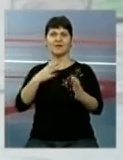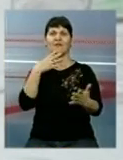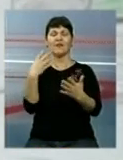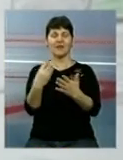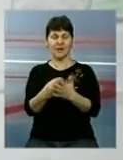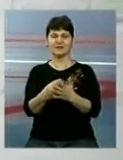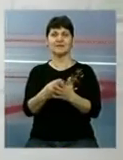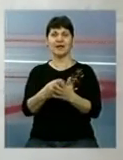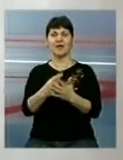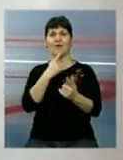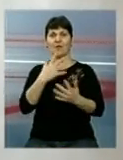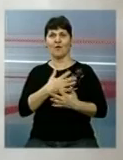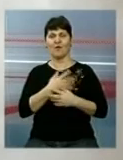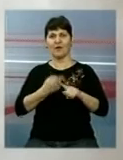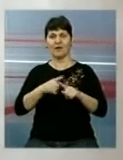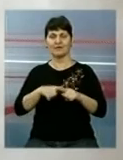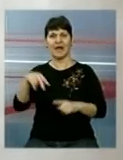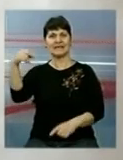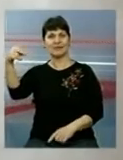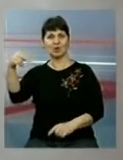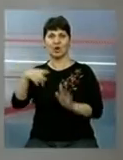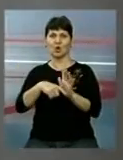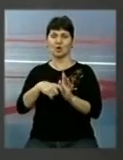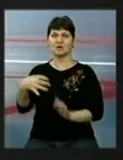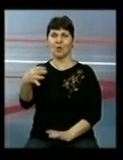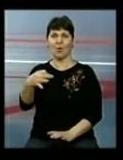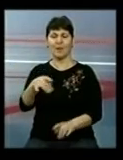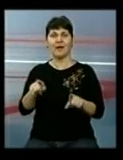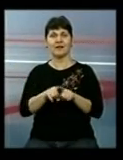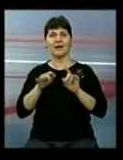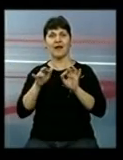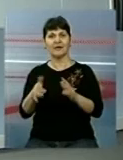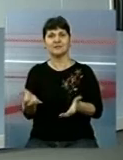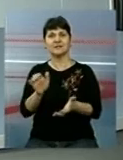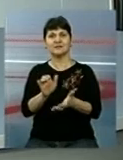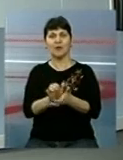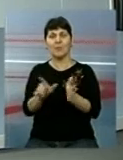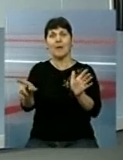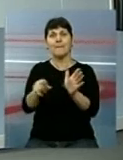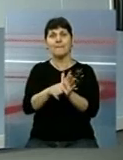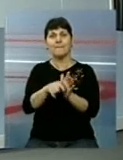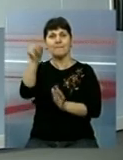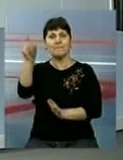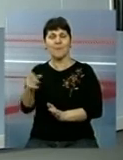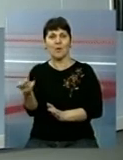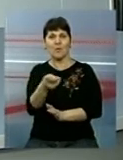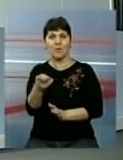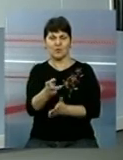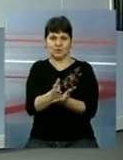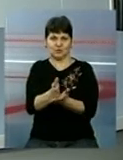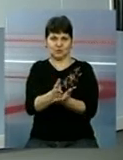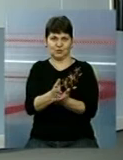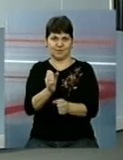головним управлінням Запорізької та Донецької областей. Мета такої акції – знайомство з парами, які обоє служать в